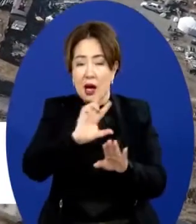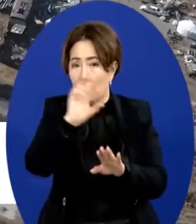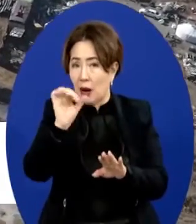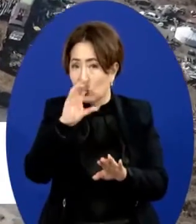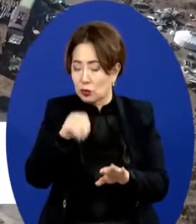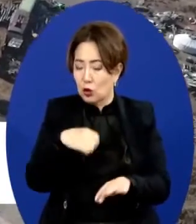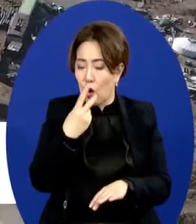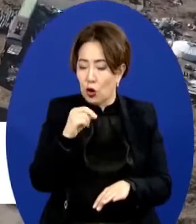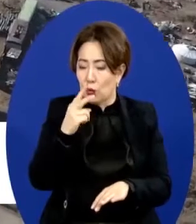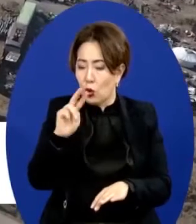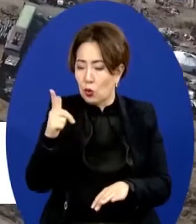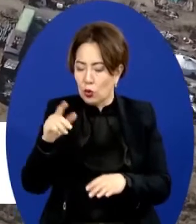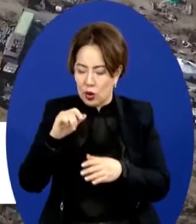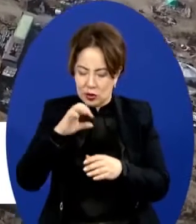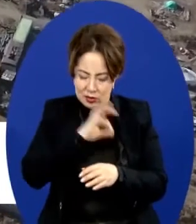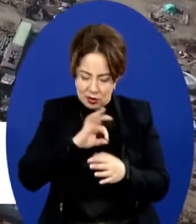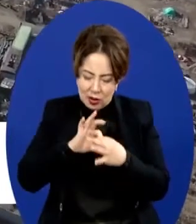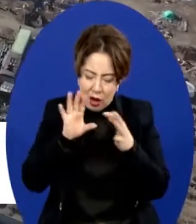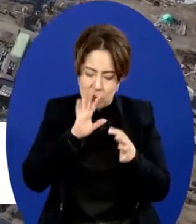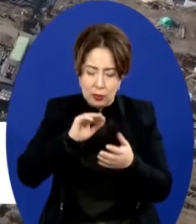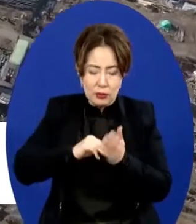гэхэд бүрэн ашиглалтанд оруулахар тооцоолж байна.